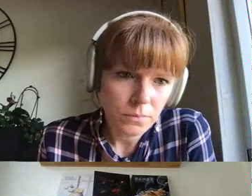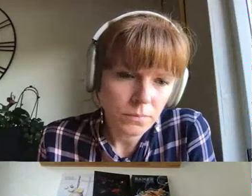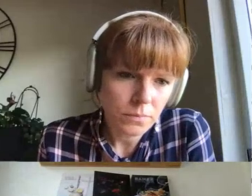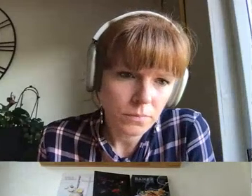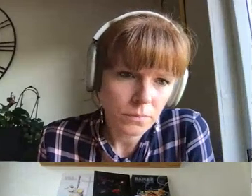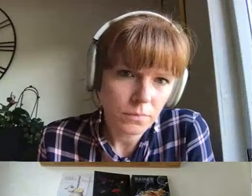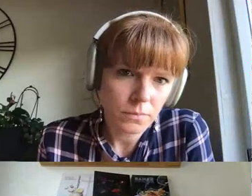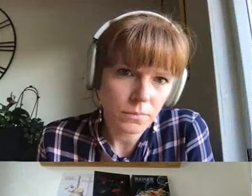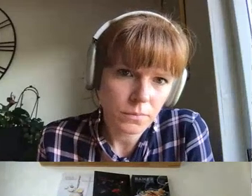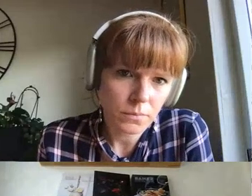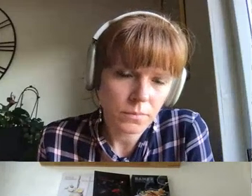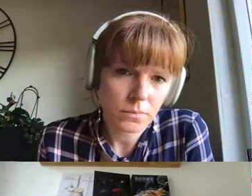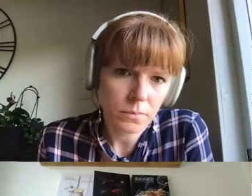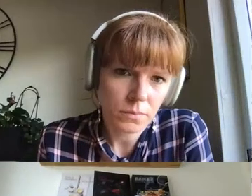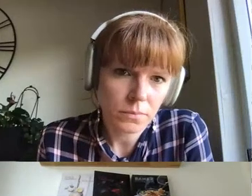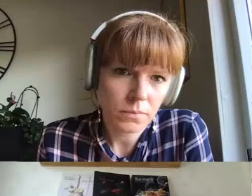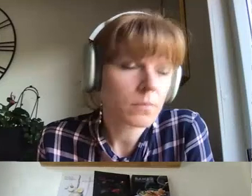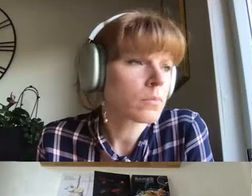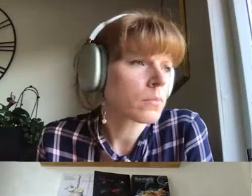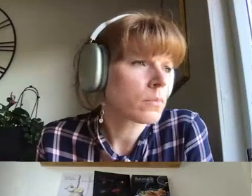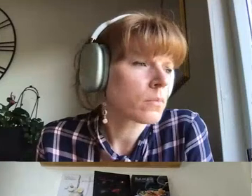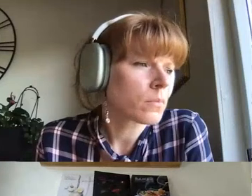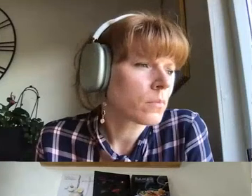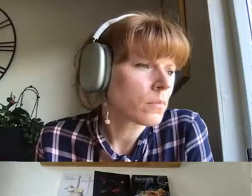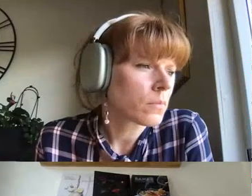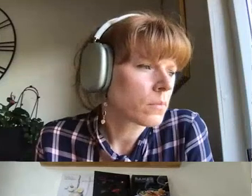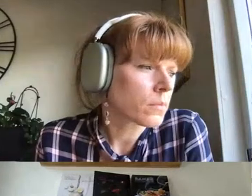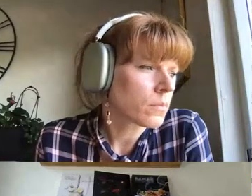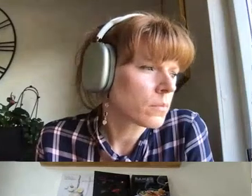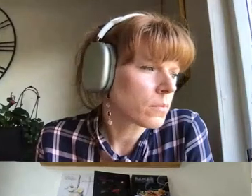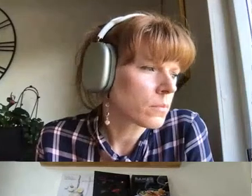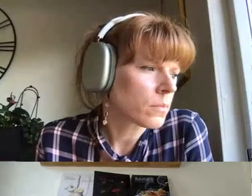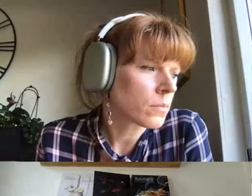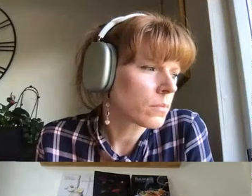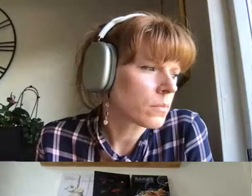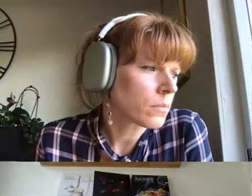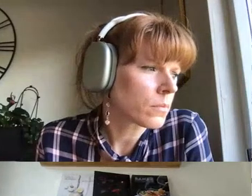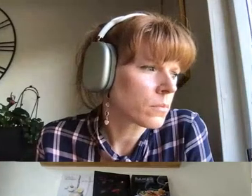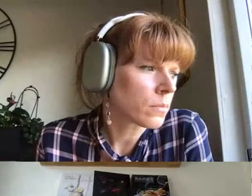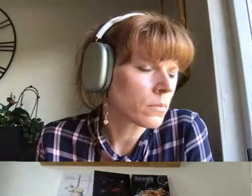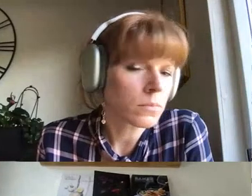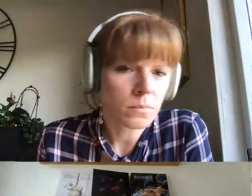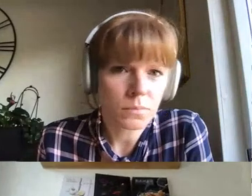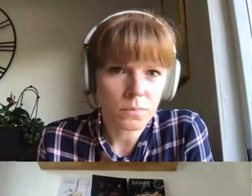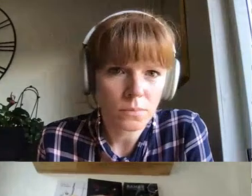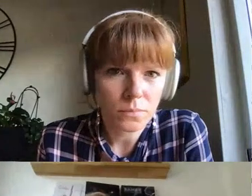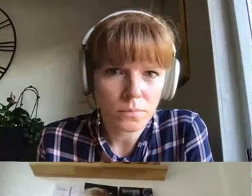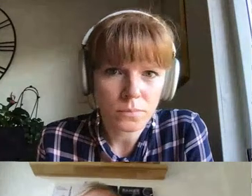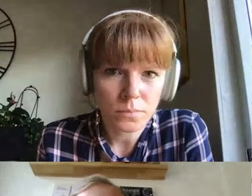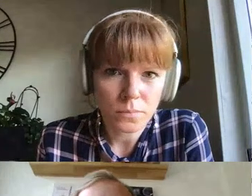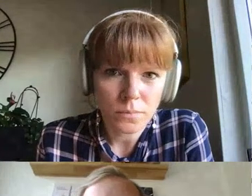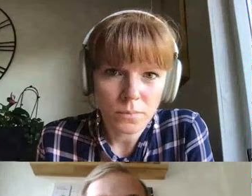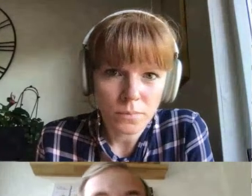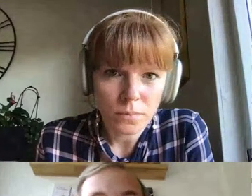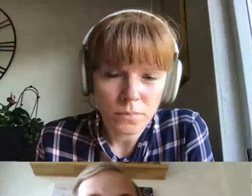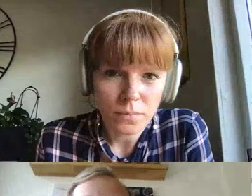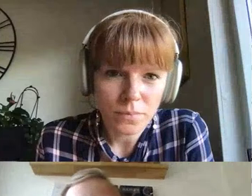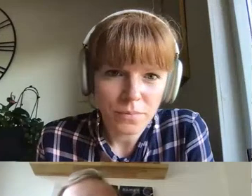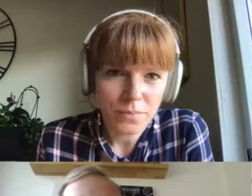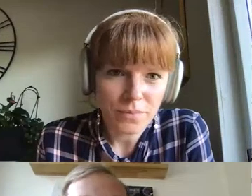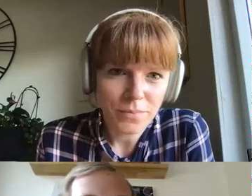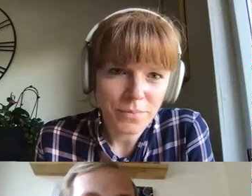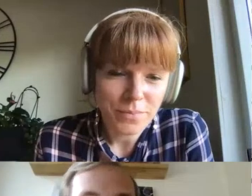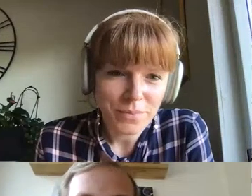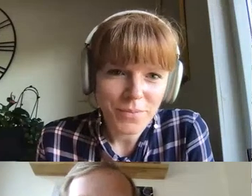kan faktiskt leda till hjärtinfarkt. Så illa är det faktiskt. Tack så mycket. Kristin Lohne från Centerpartiet, vad är